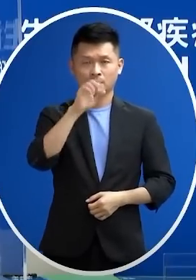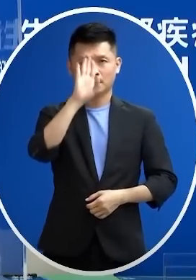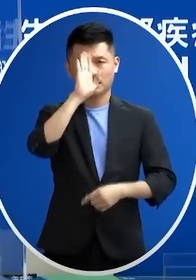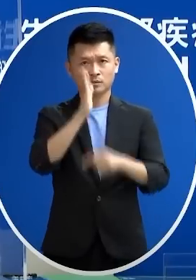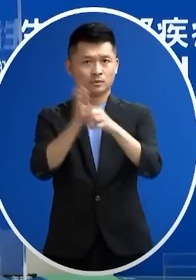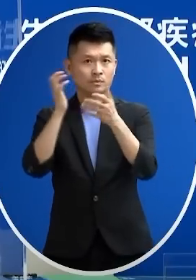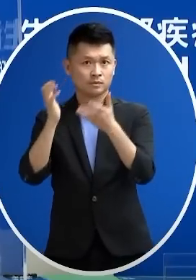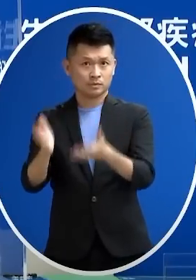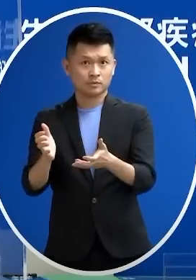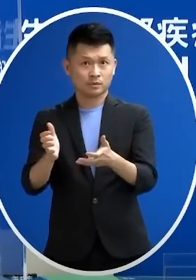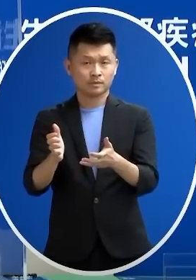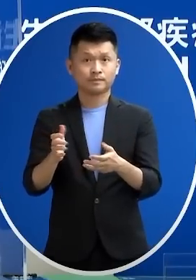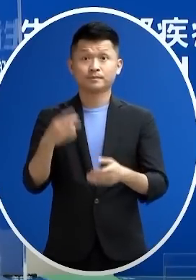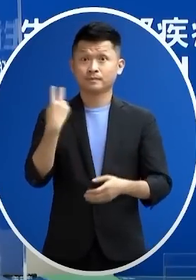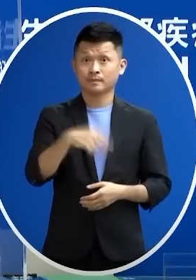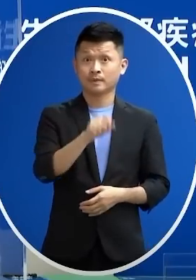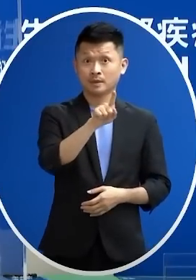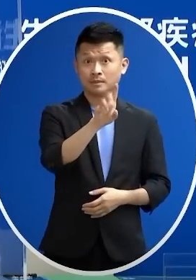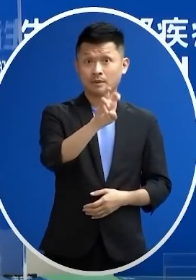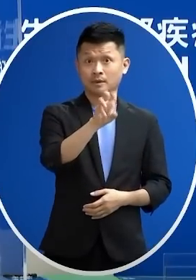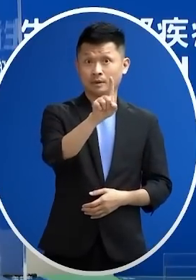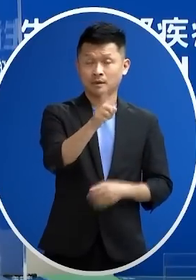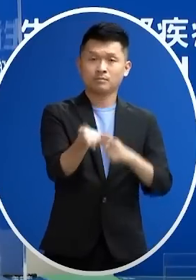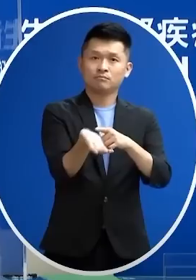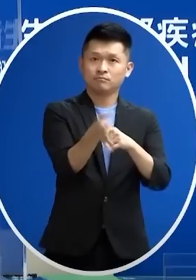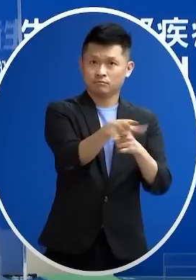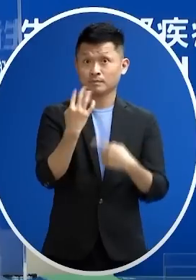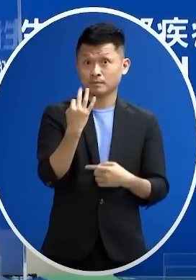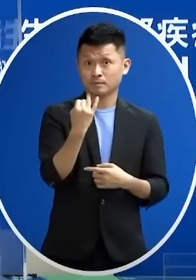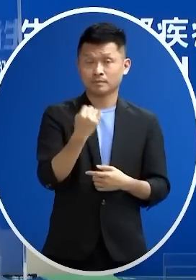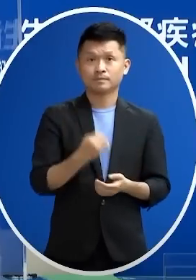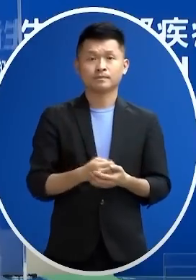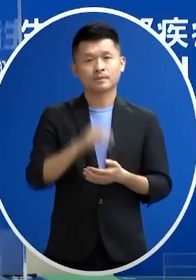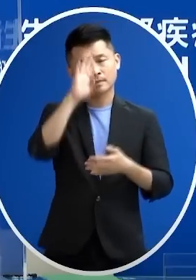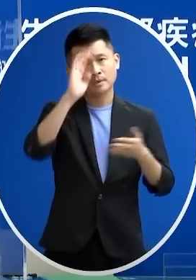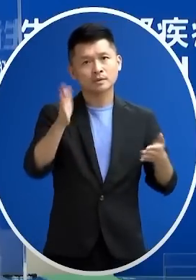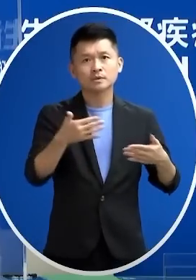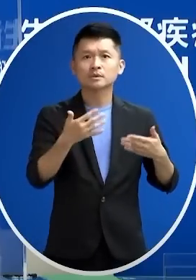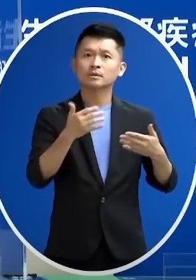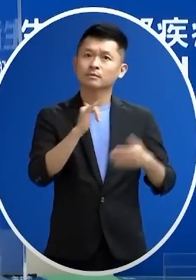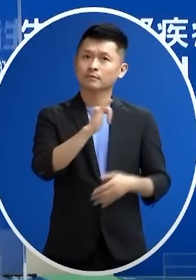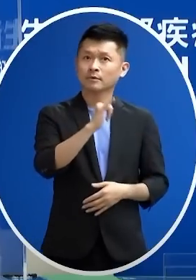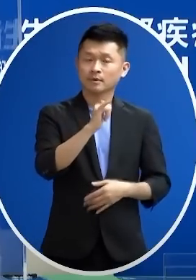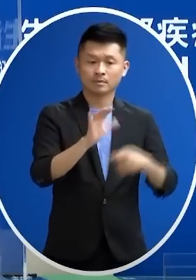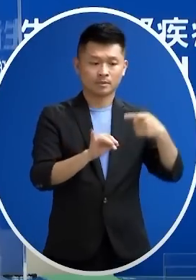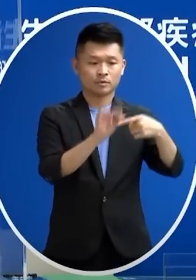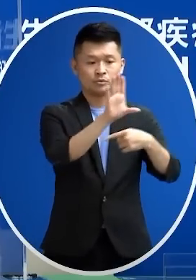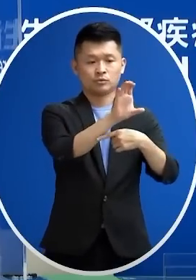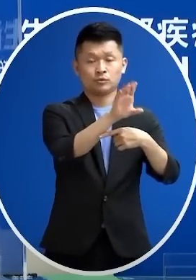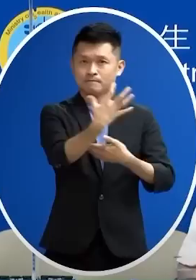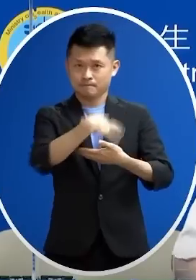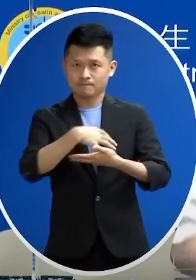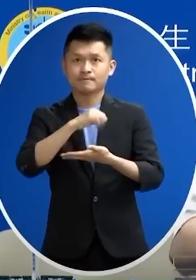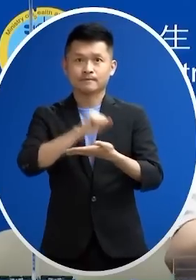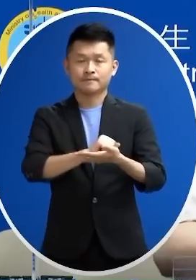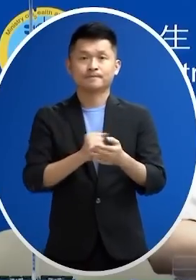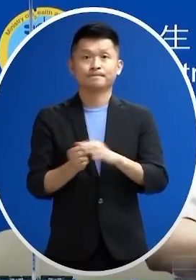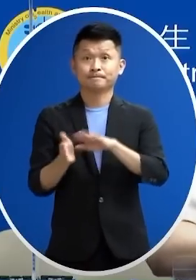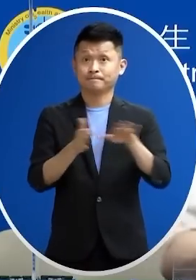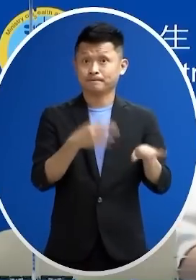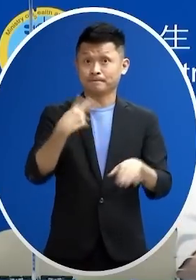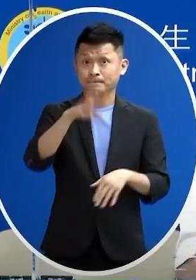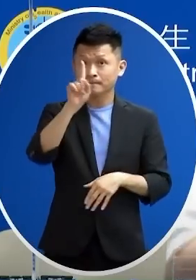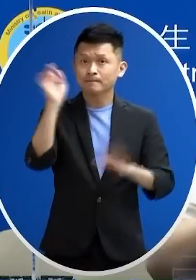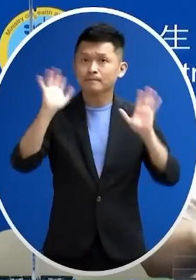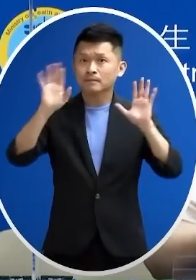中重症以上的个案，及131例的死亡个案，属于轻症无症状的占 99.56%。 那另外有一例